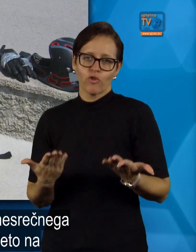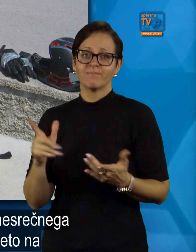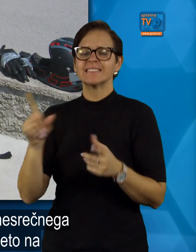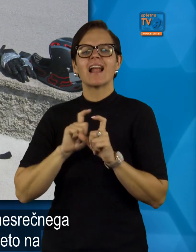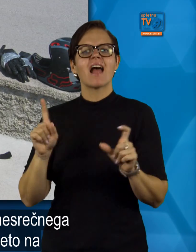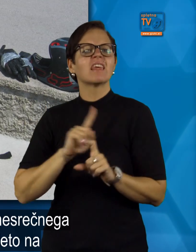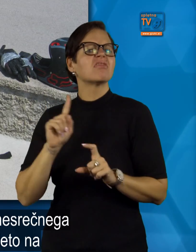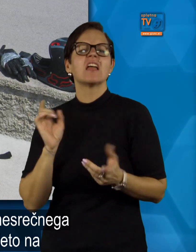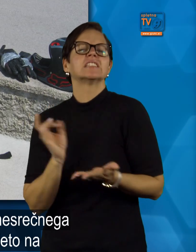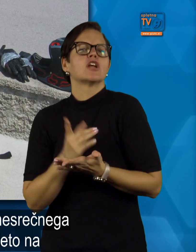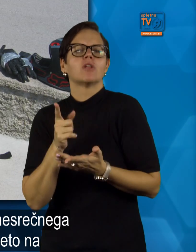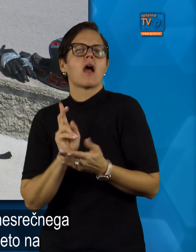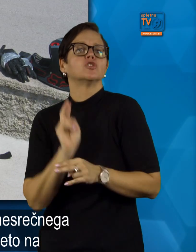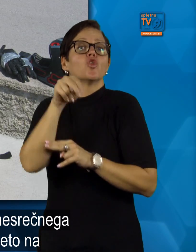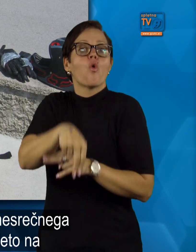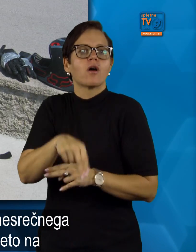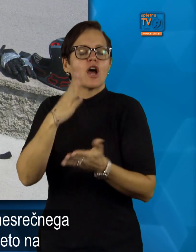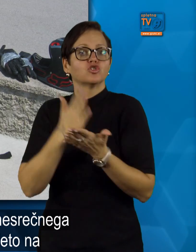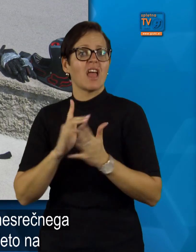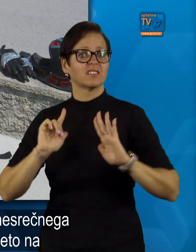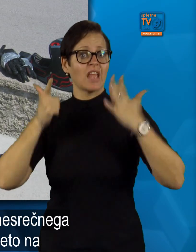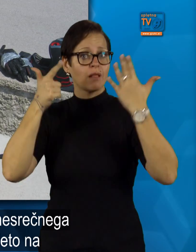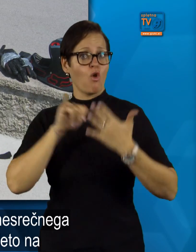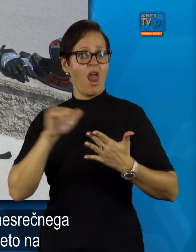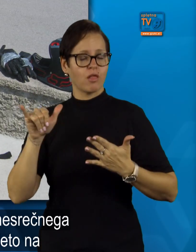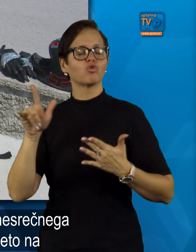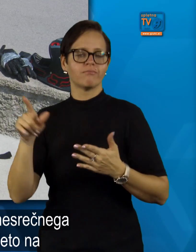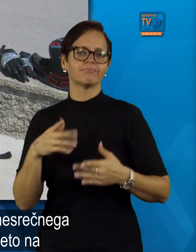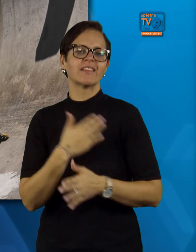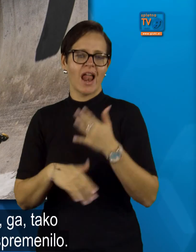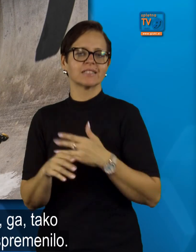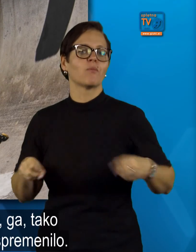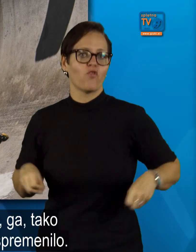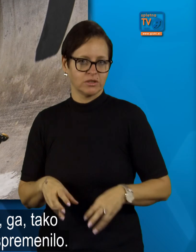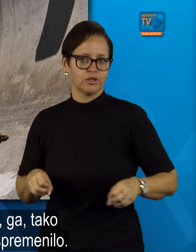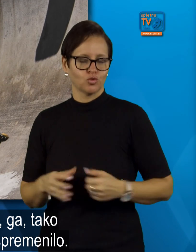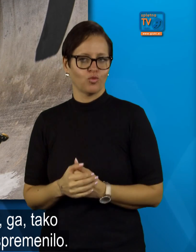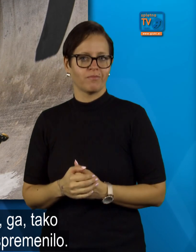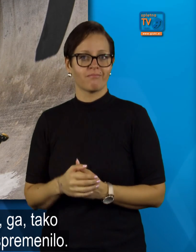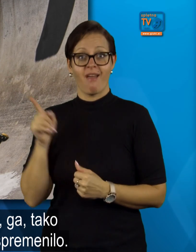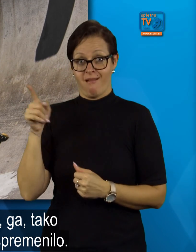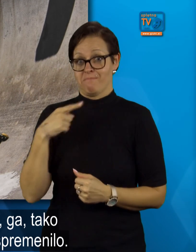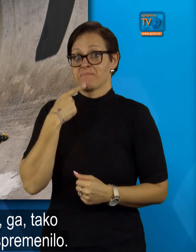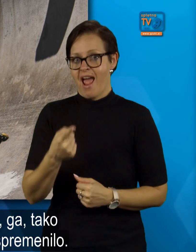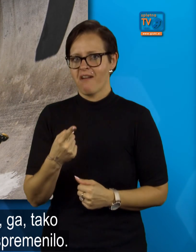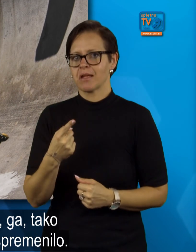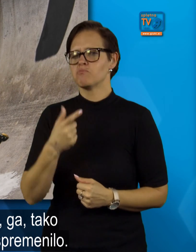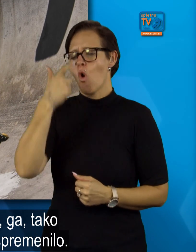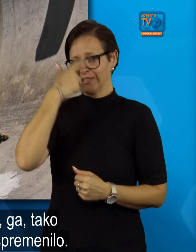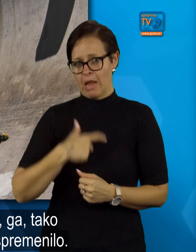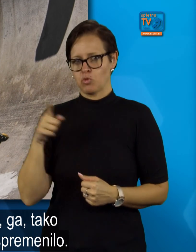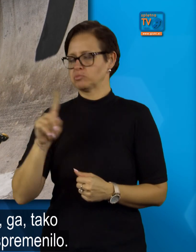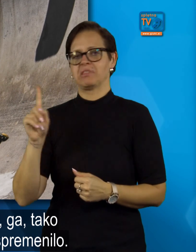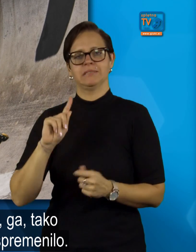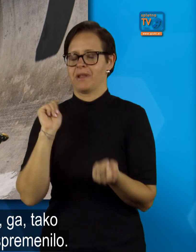Dejstvo, da je zaradi nesrečnega skoka že 7. leto na invalidskem vozičku, ga, tako pravi, osebnostno